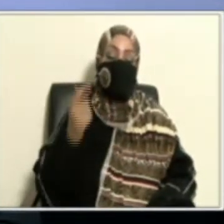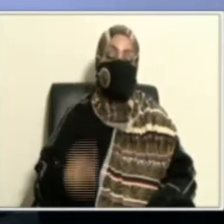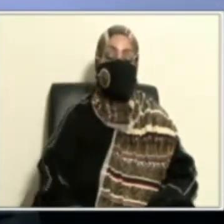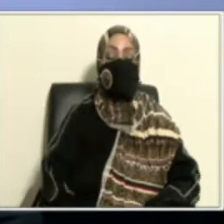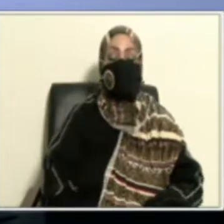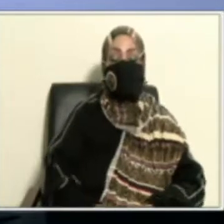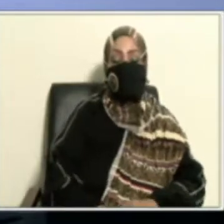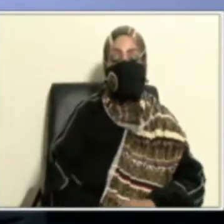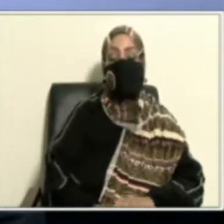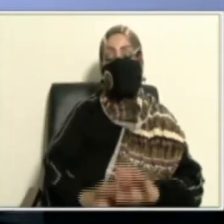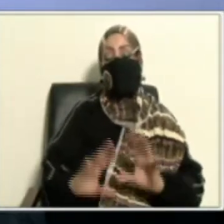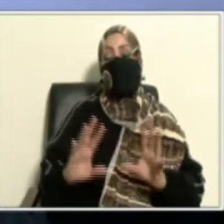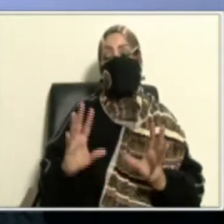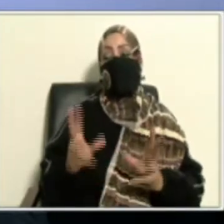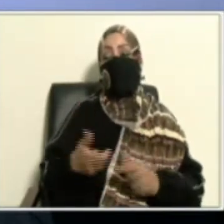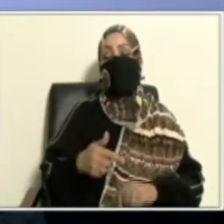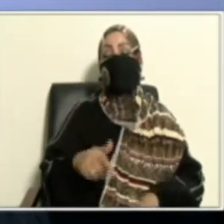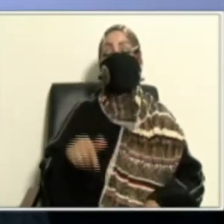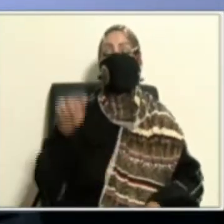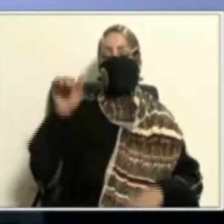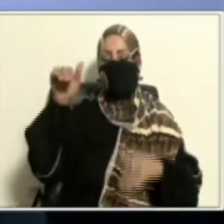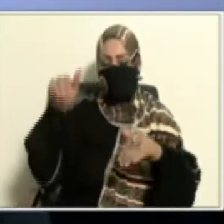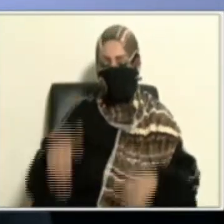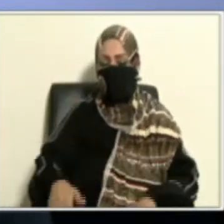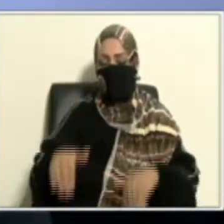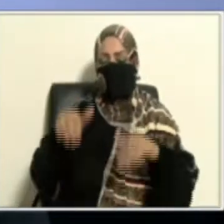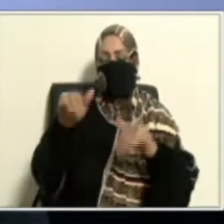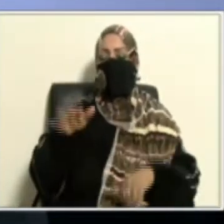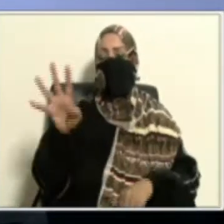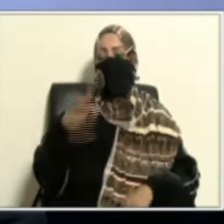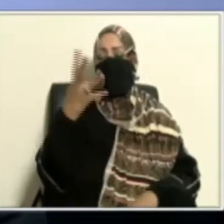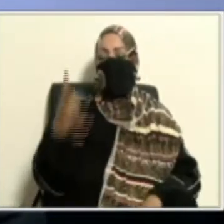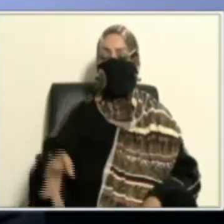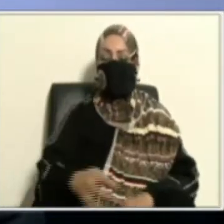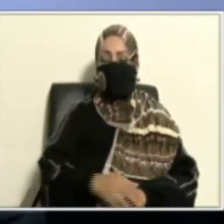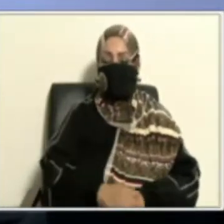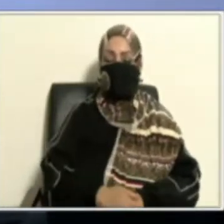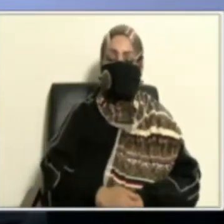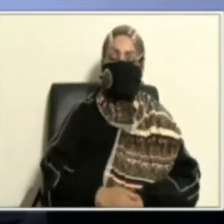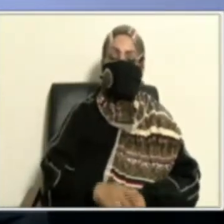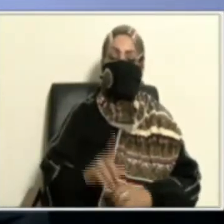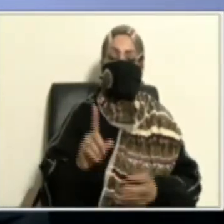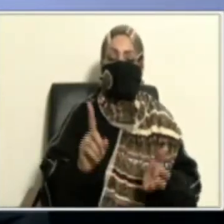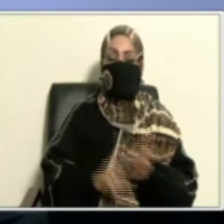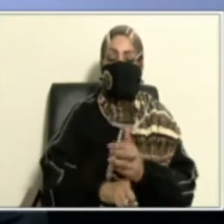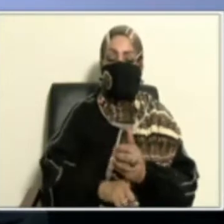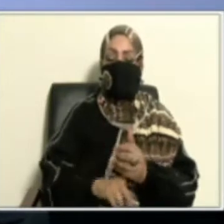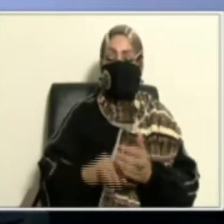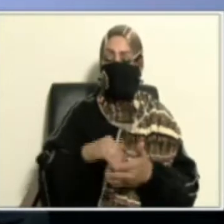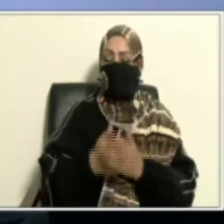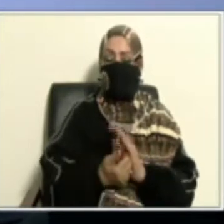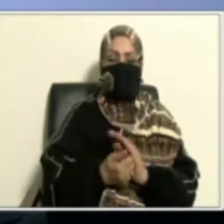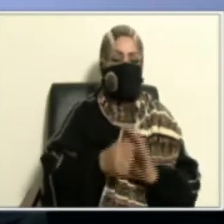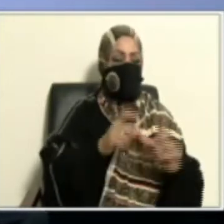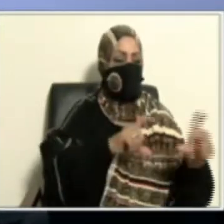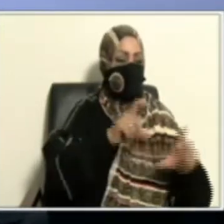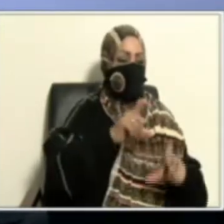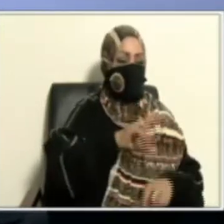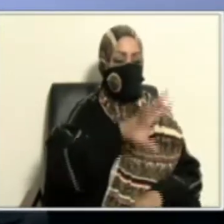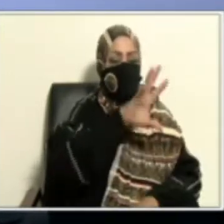طول من الجهة ويمشي يصرفه ولا يطلع فلوس ولا يحطه في حسابه ويحساب روحه دار شيء